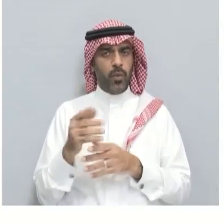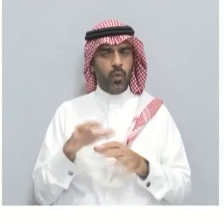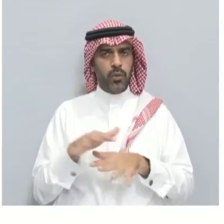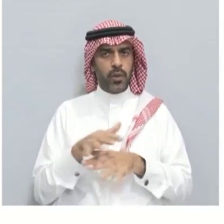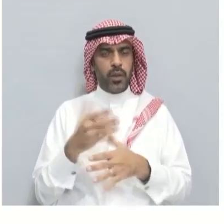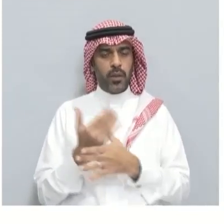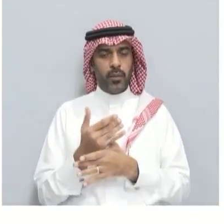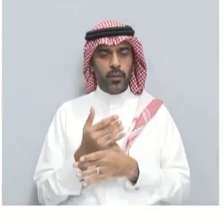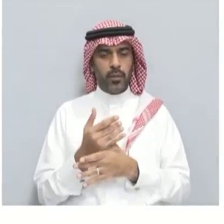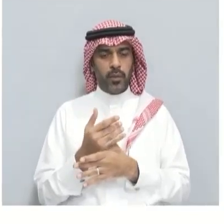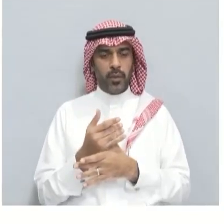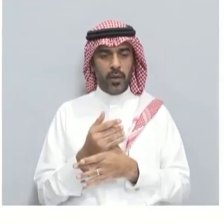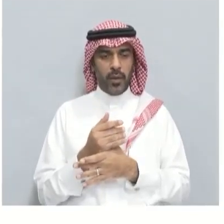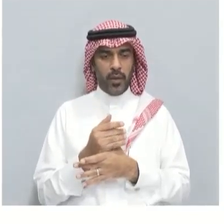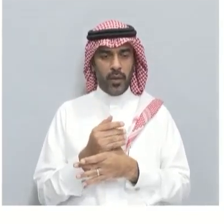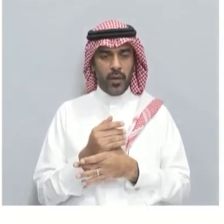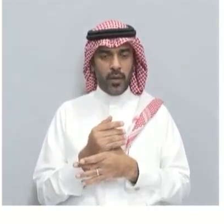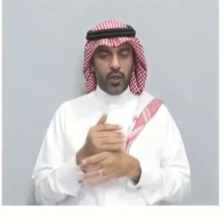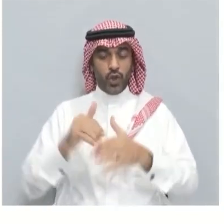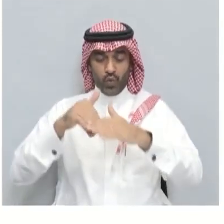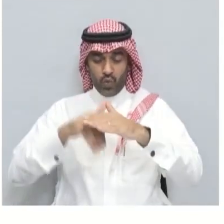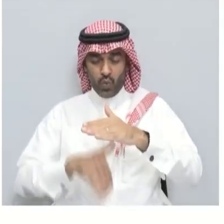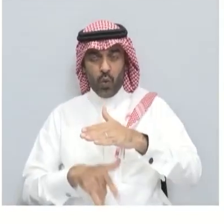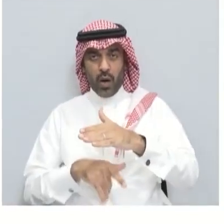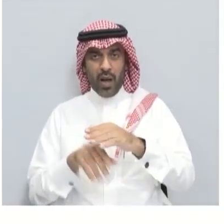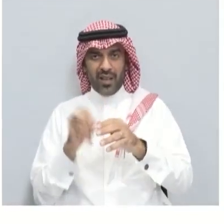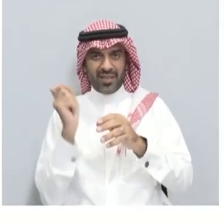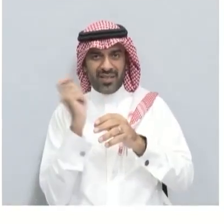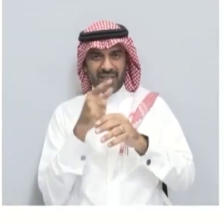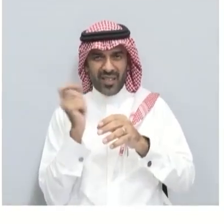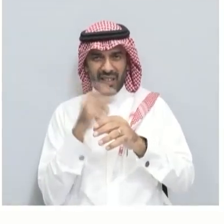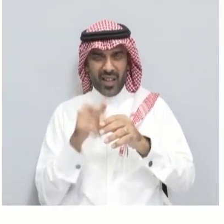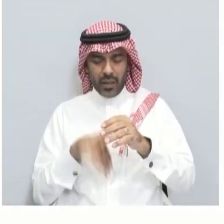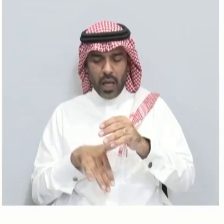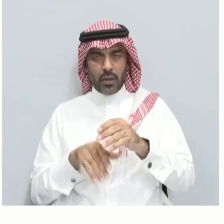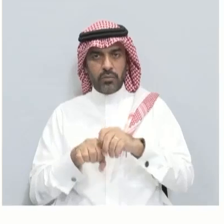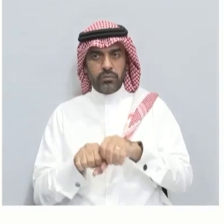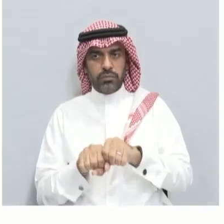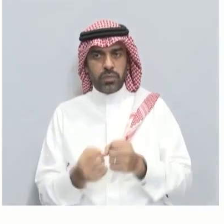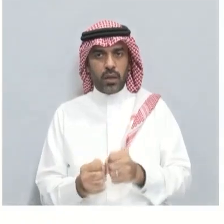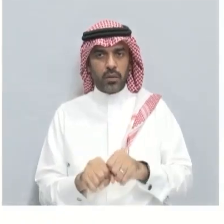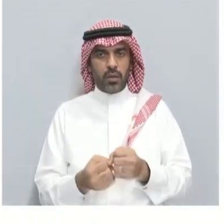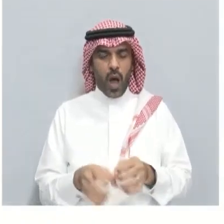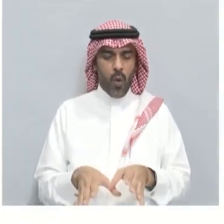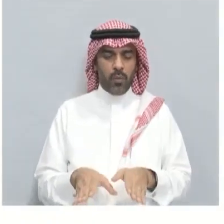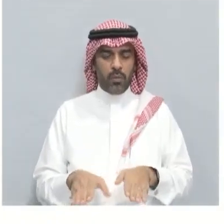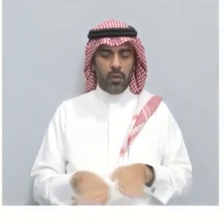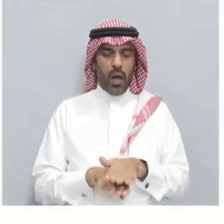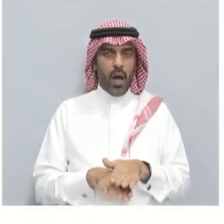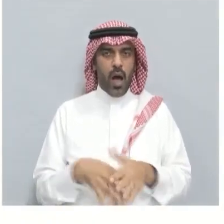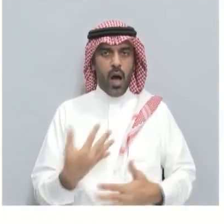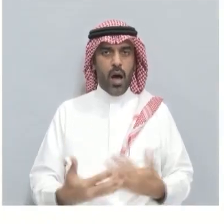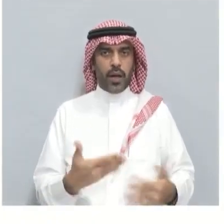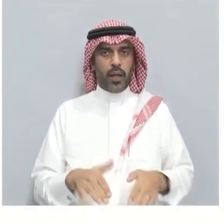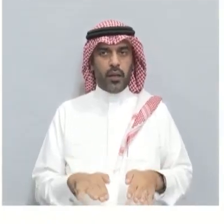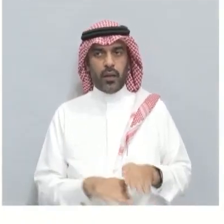ثم عوده الحواف المكسوره من ماذا من الصخور او الاجزاء المكسوره الى مكانها الاصلي عودتها يعني لي حركه